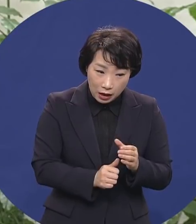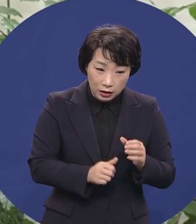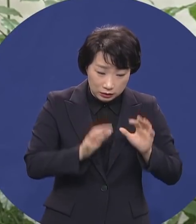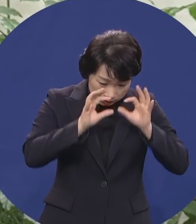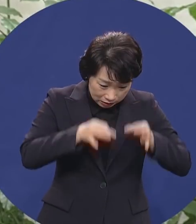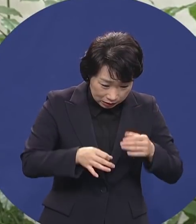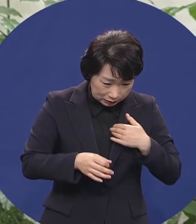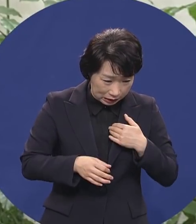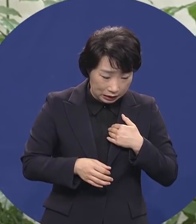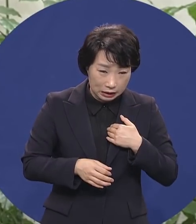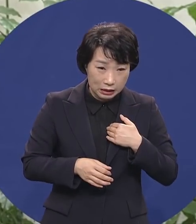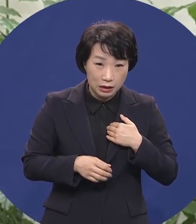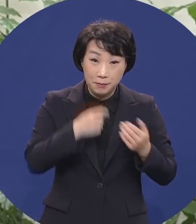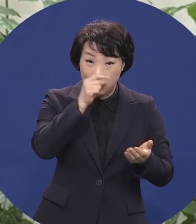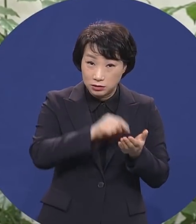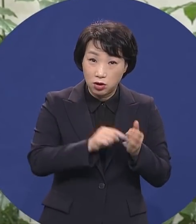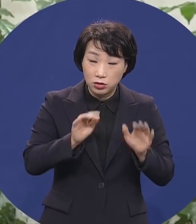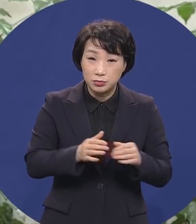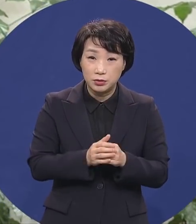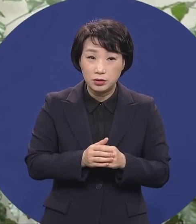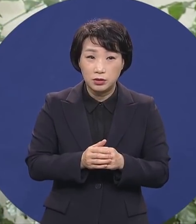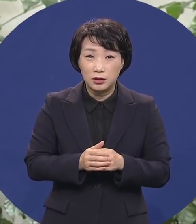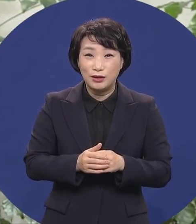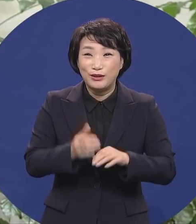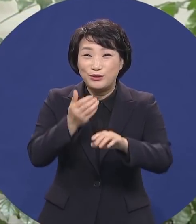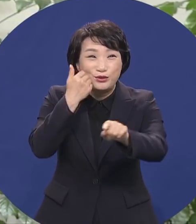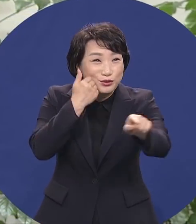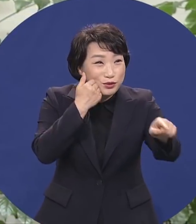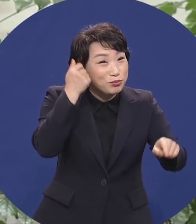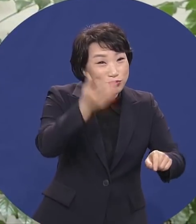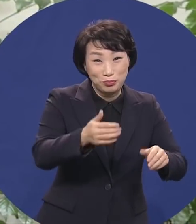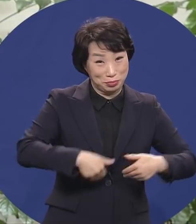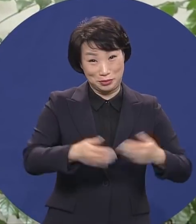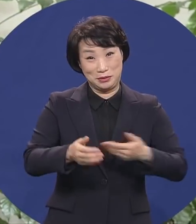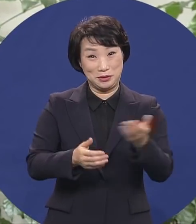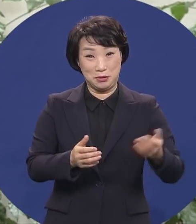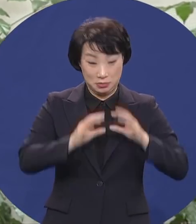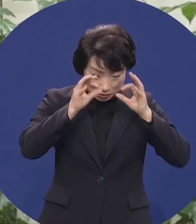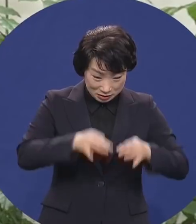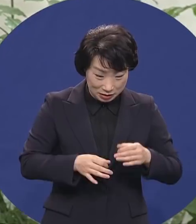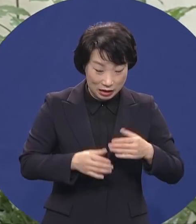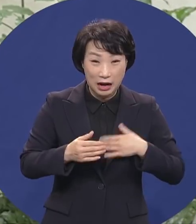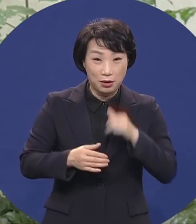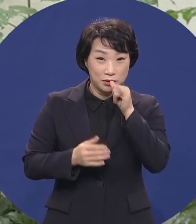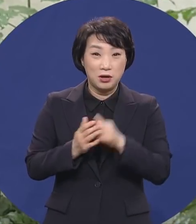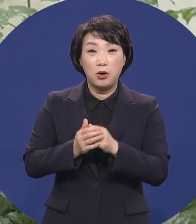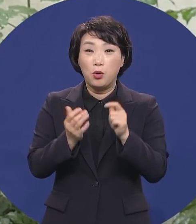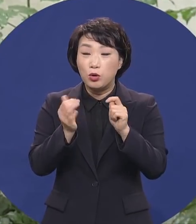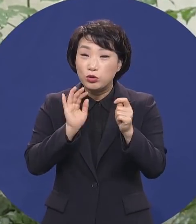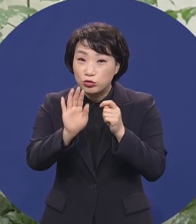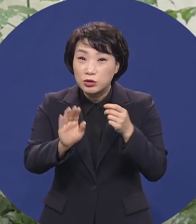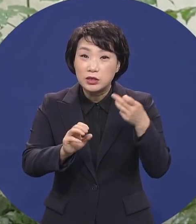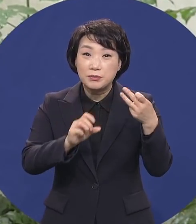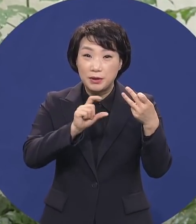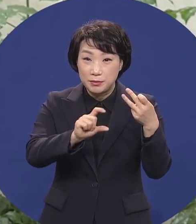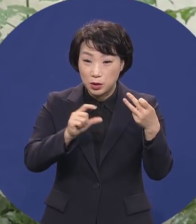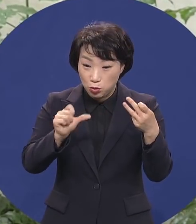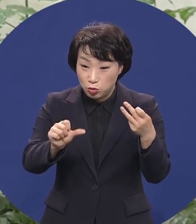지금? 남 보고 볼 필요가 뭐 있어? 그래서 고린도서 13장 5절에 뭐라고